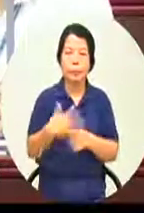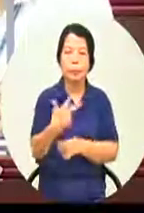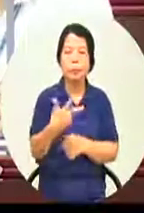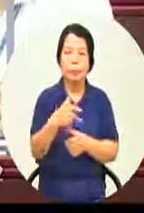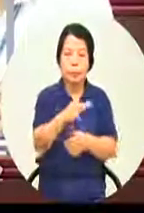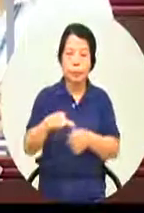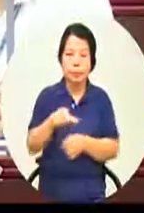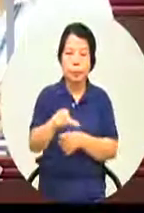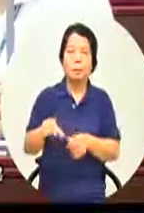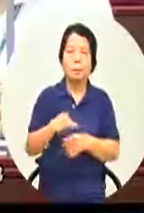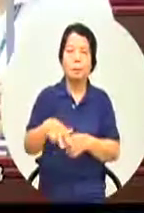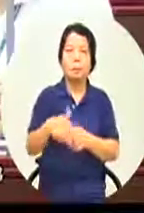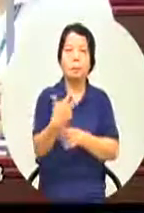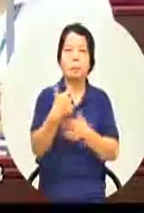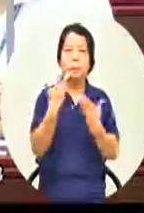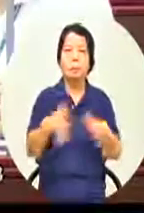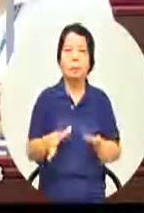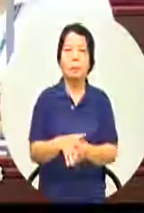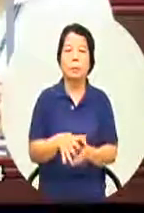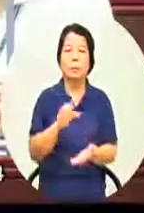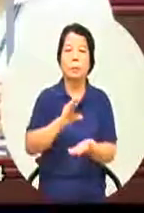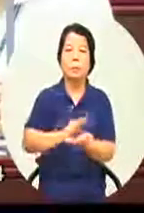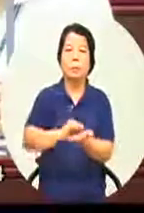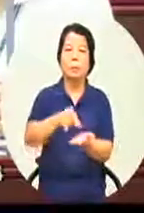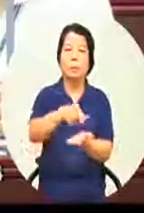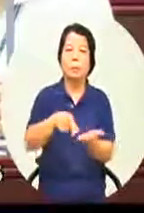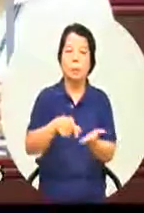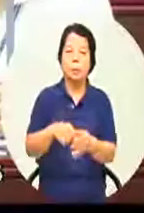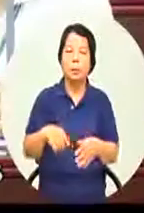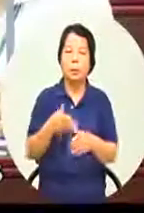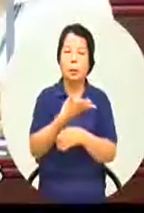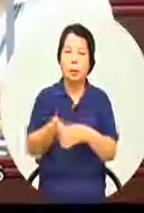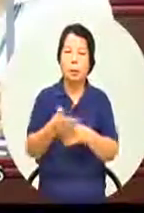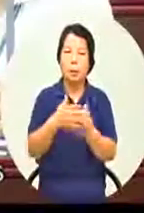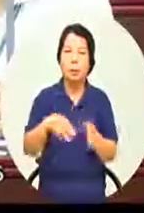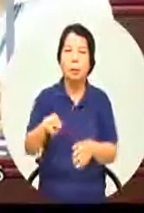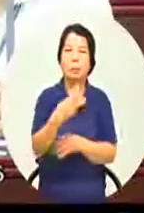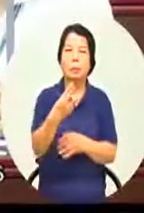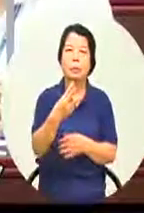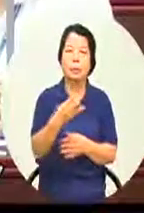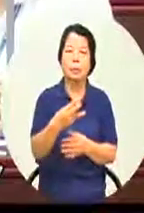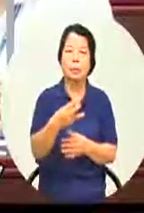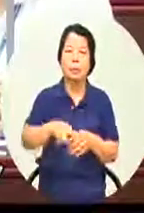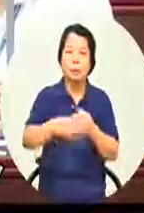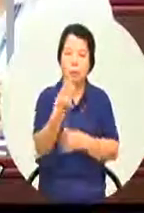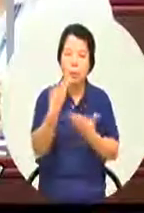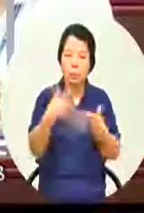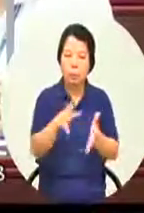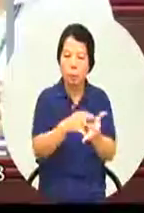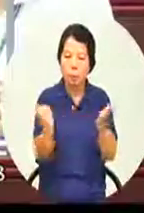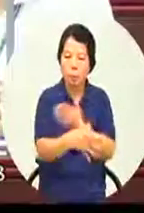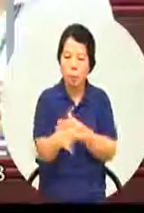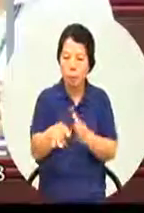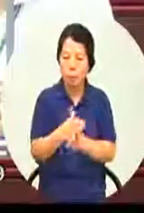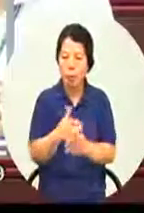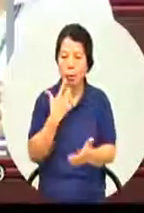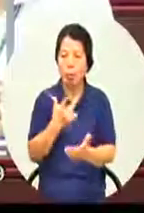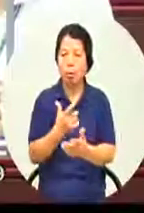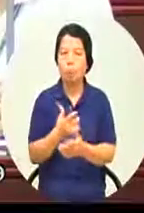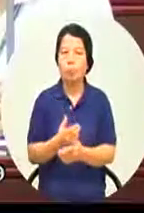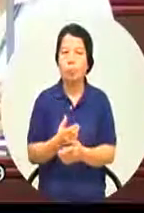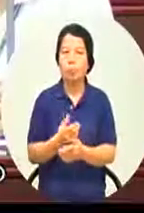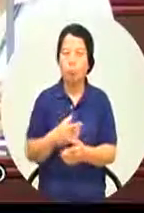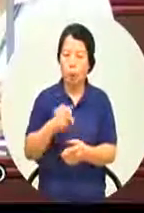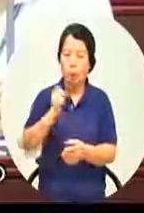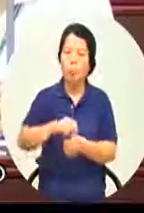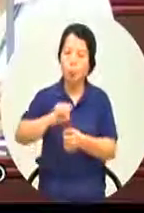来相互。提供给这个330几格的、被取消掉的小车哈、应该是还有一点